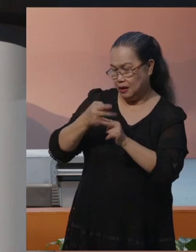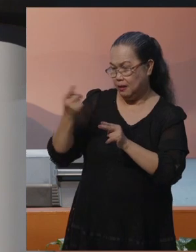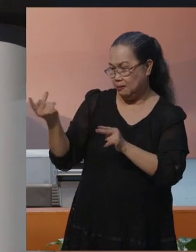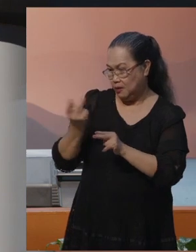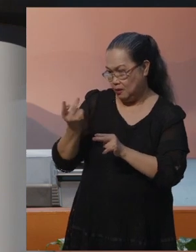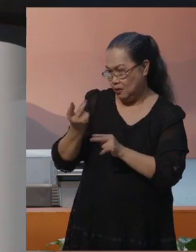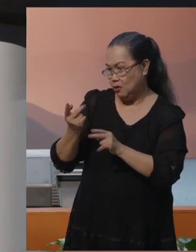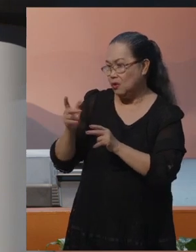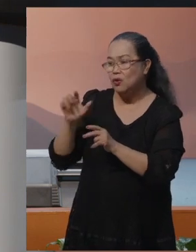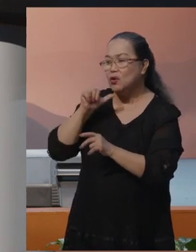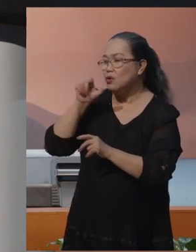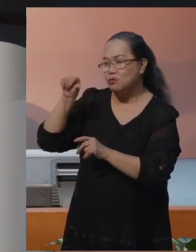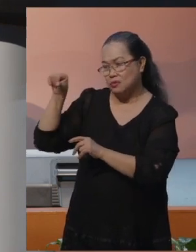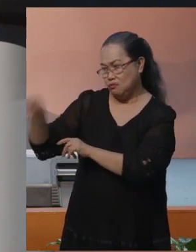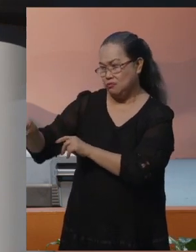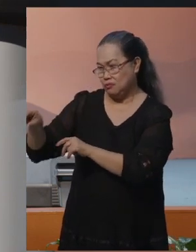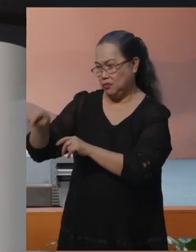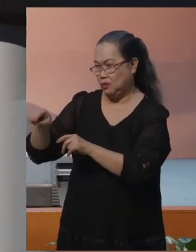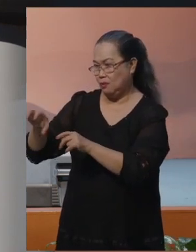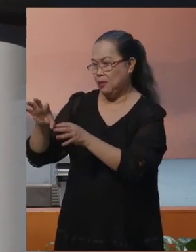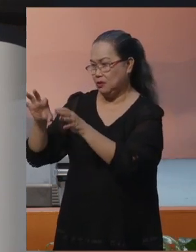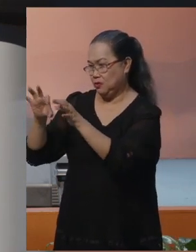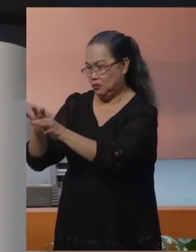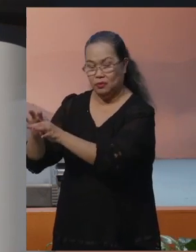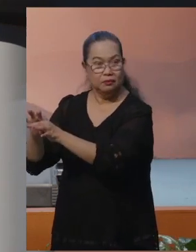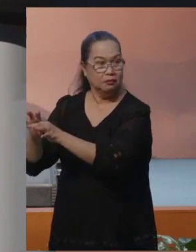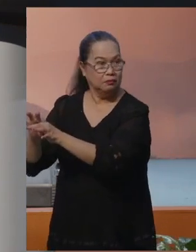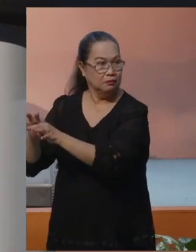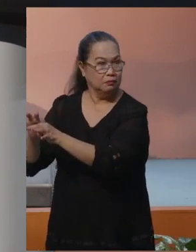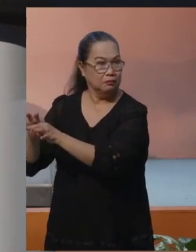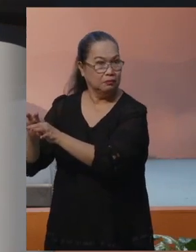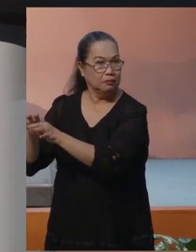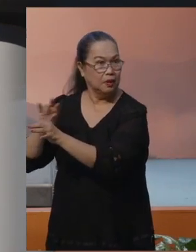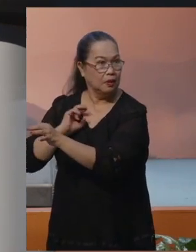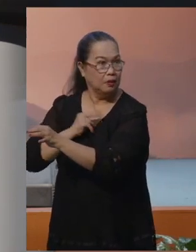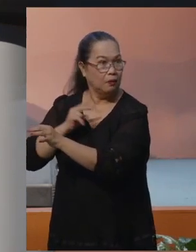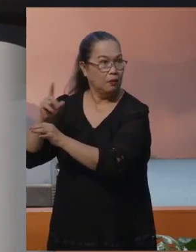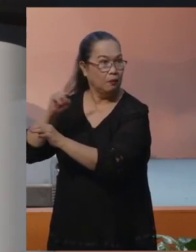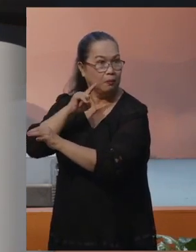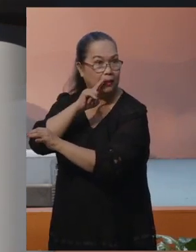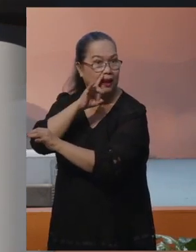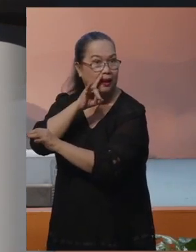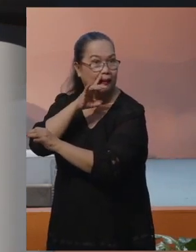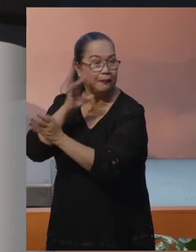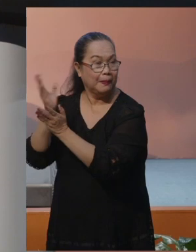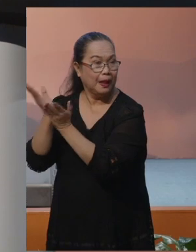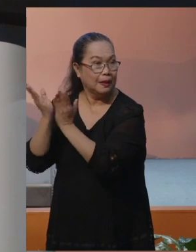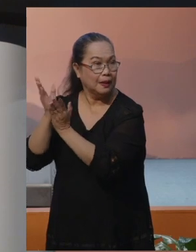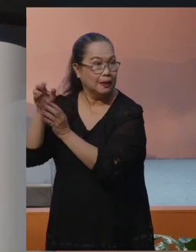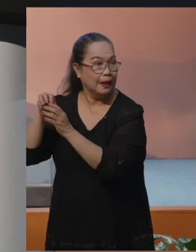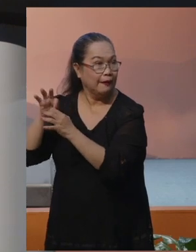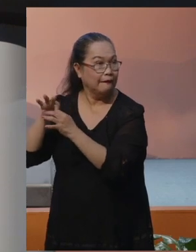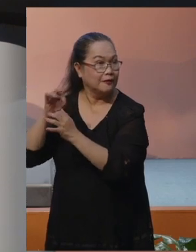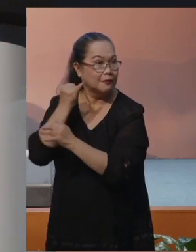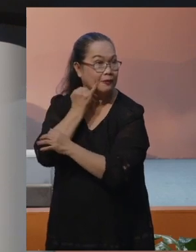ay hindi lilipulin. Ngunit sila ay magiging alipin ng Israel.